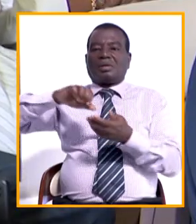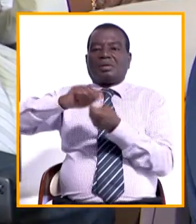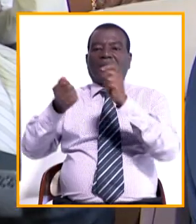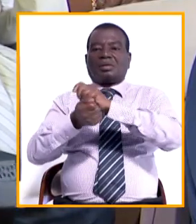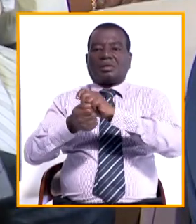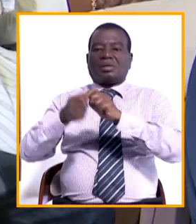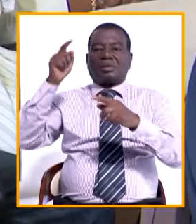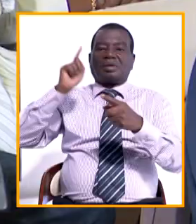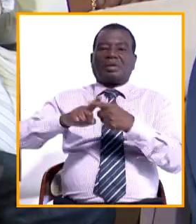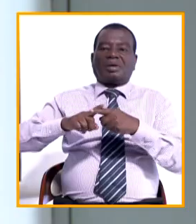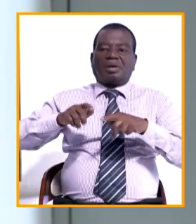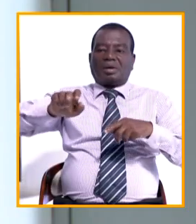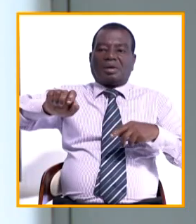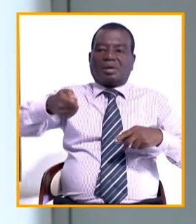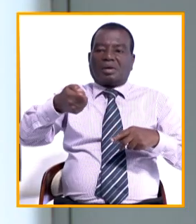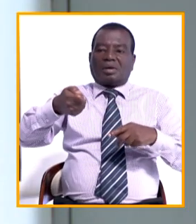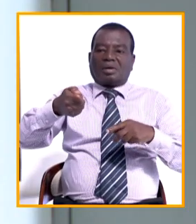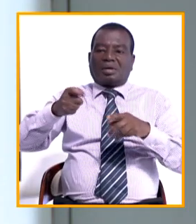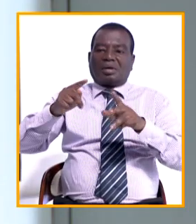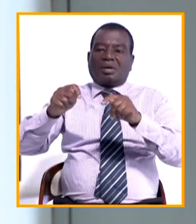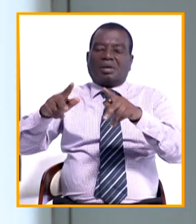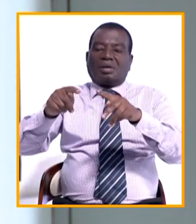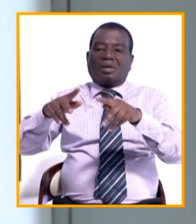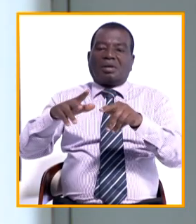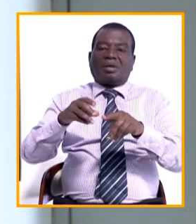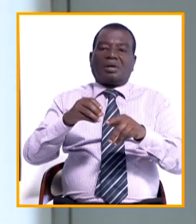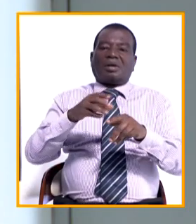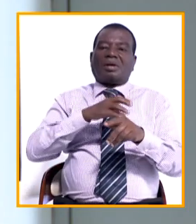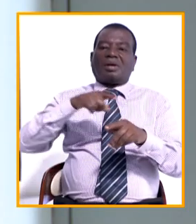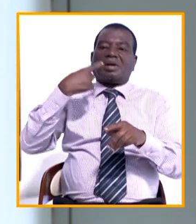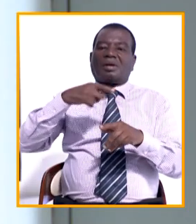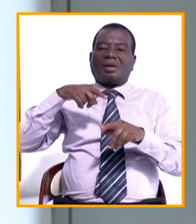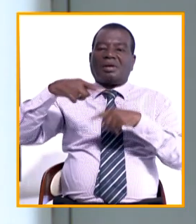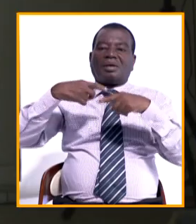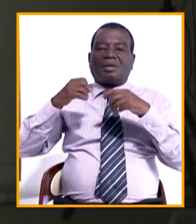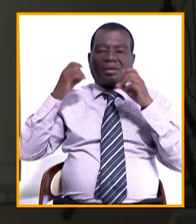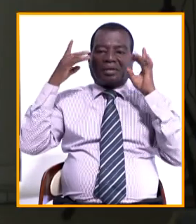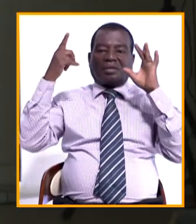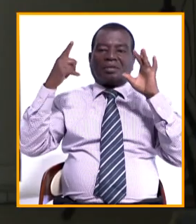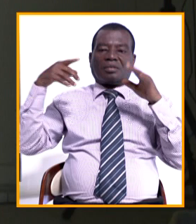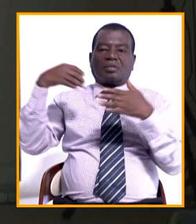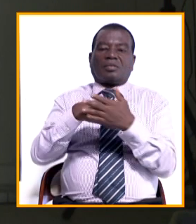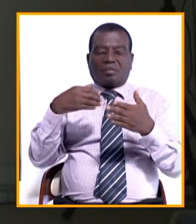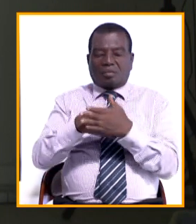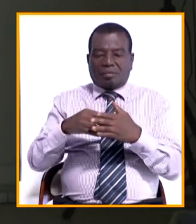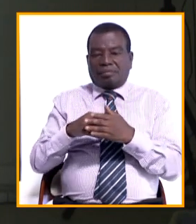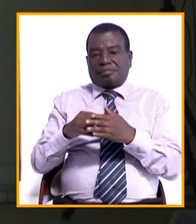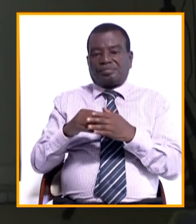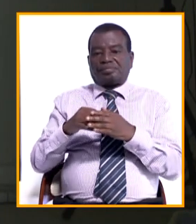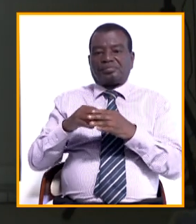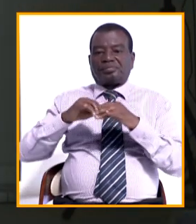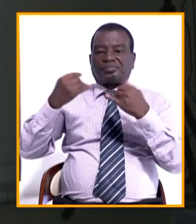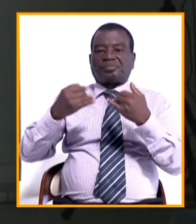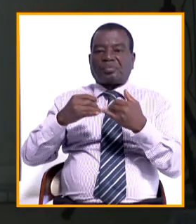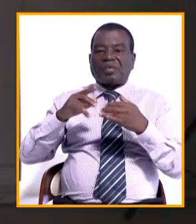sera Allume la télé, présenté par Jean-Michel Honin, qui va vous étonner. De nouvelles productions, notamment